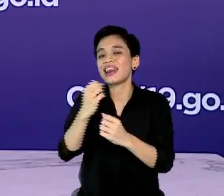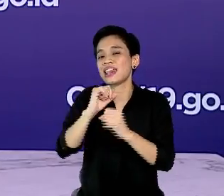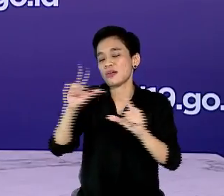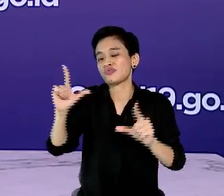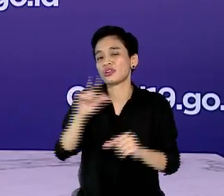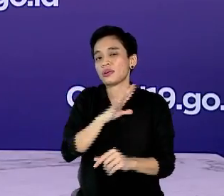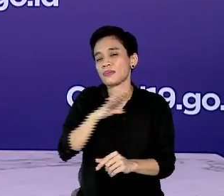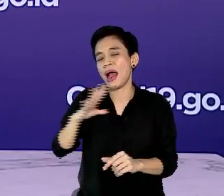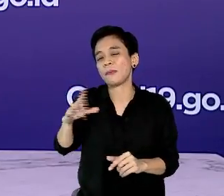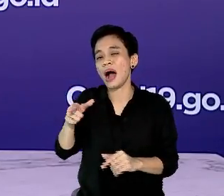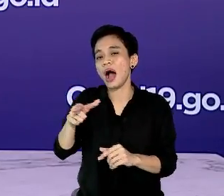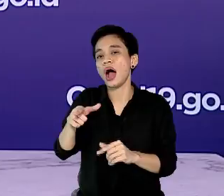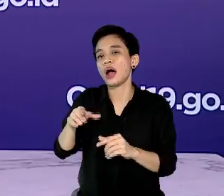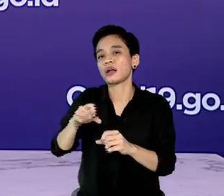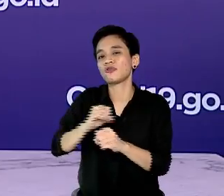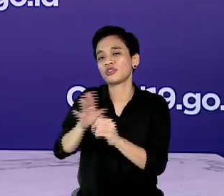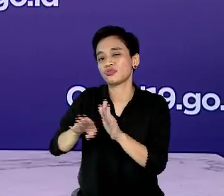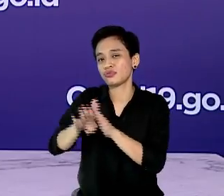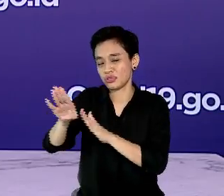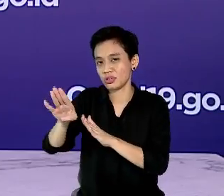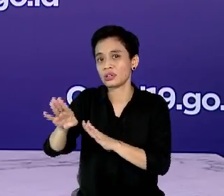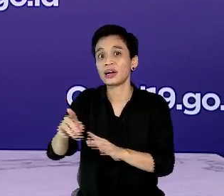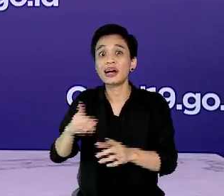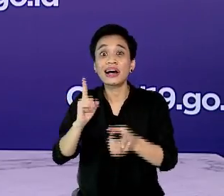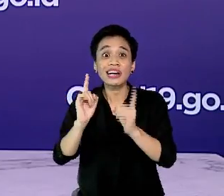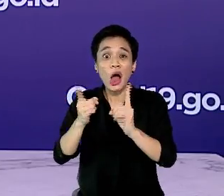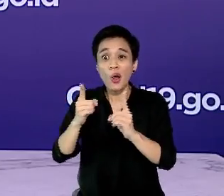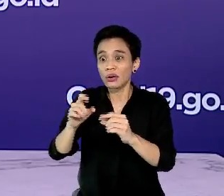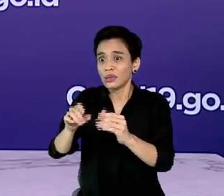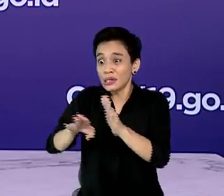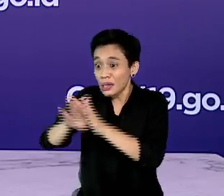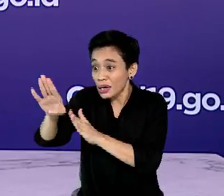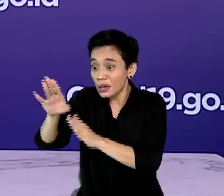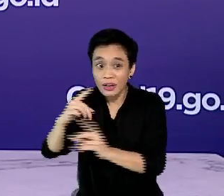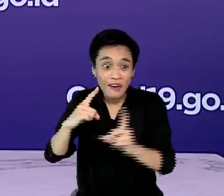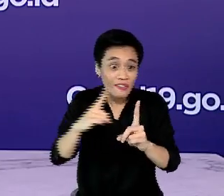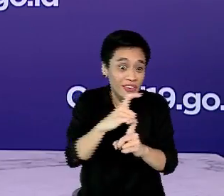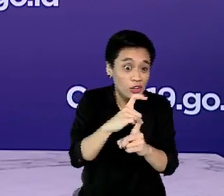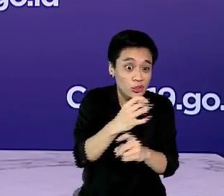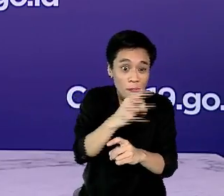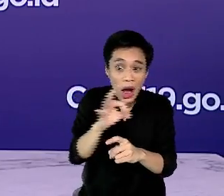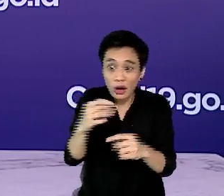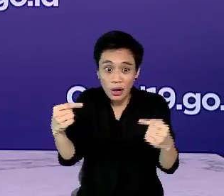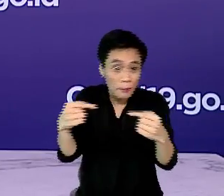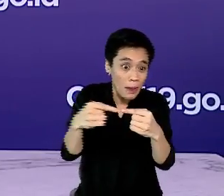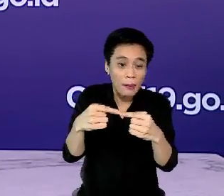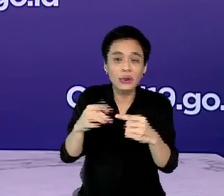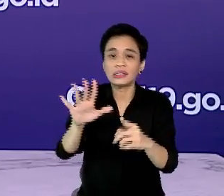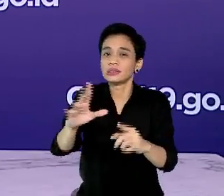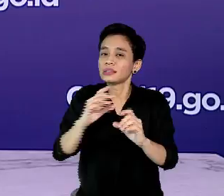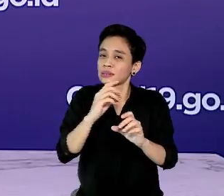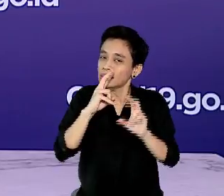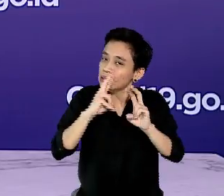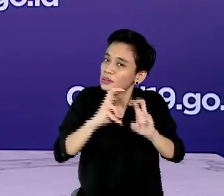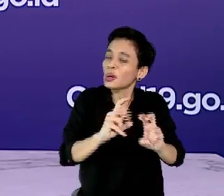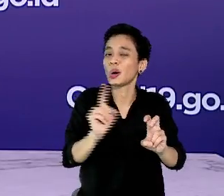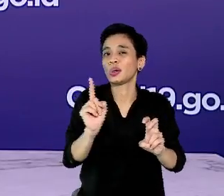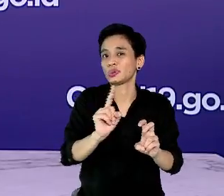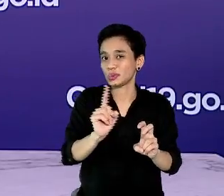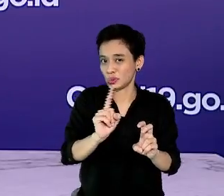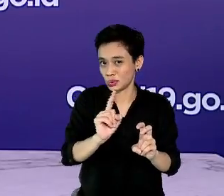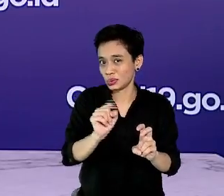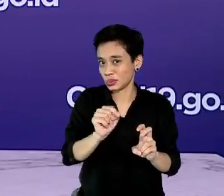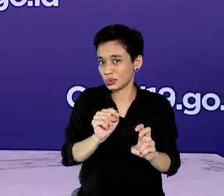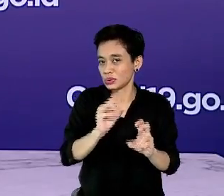penelitian lebih jauh yang menghubungkan antara ditemukannya whole genome sequencing dari varian-varian tertentu dengan